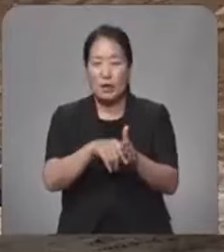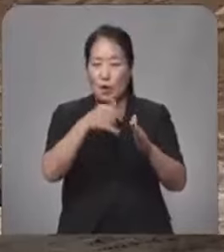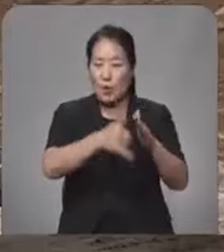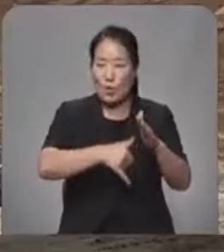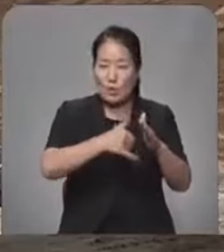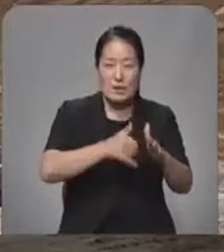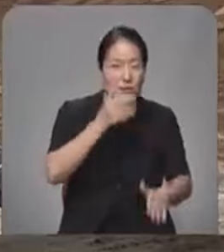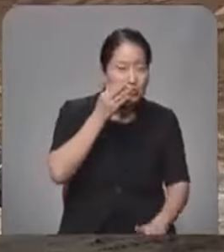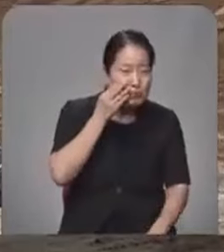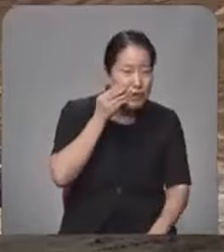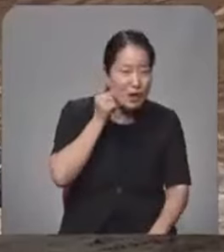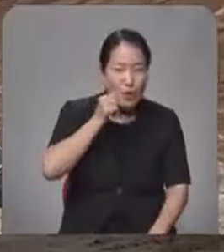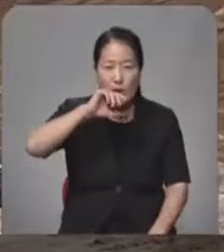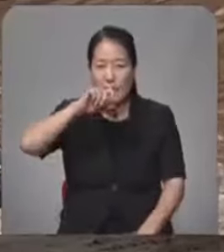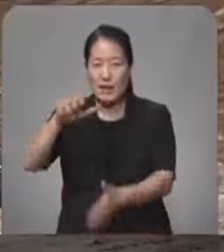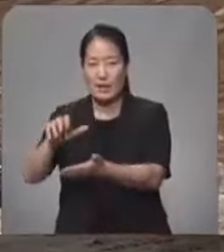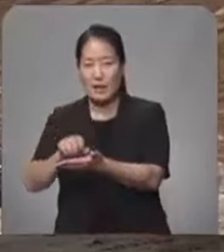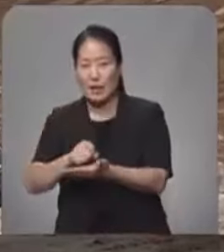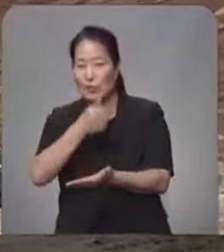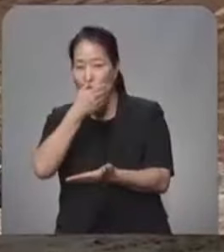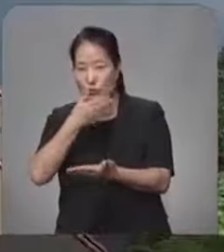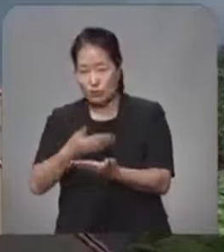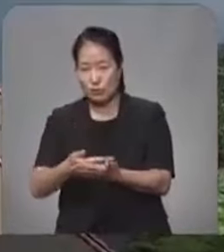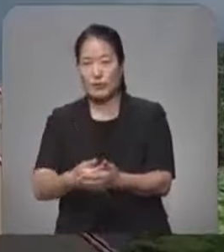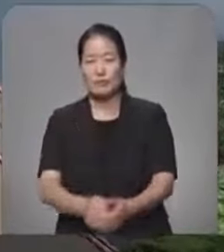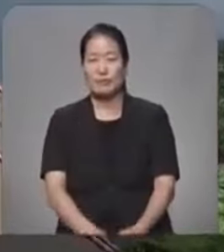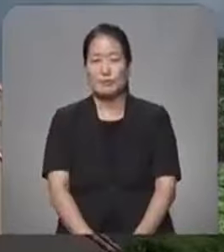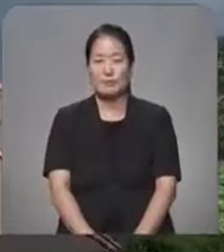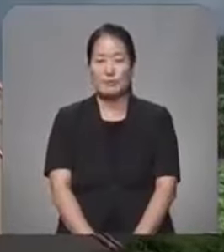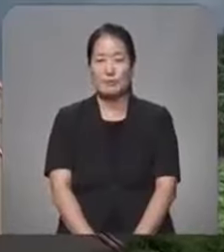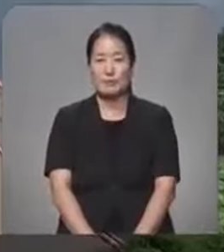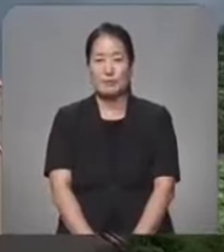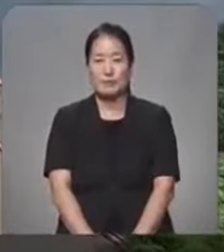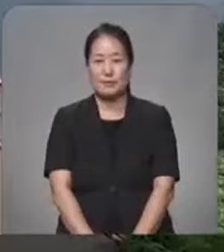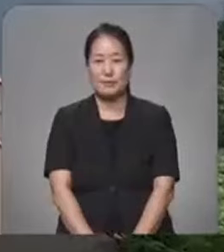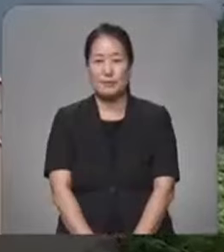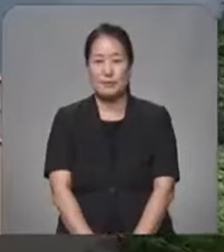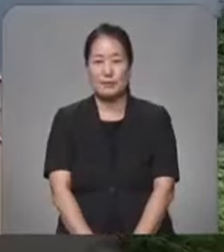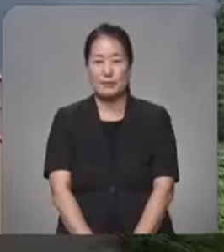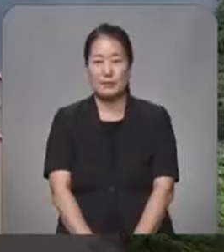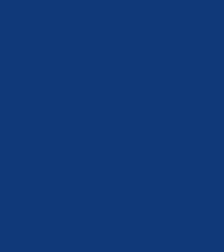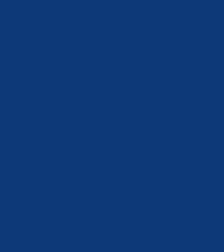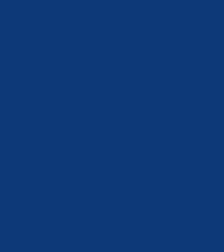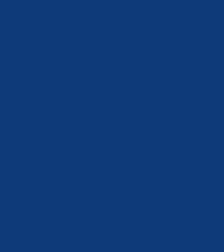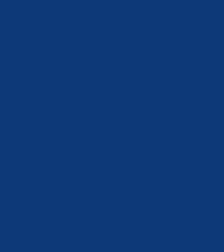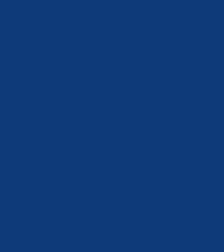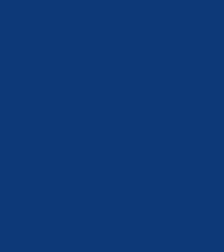적기 예산 확보가 과제가 될 전망입니다. KBS 뉴스 박성은입니다.